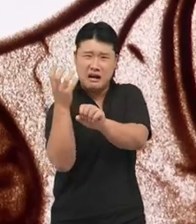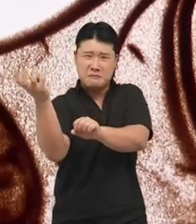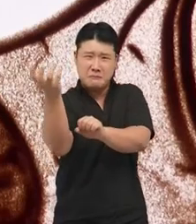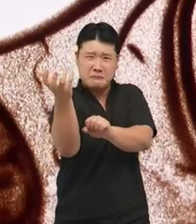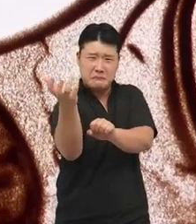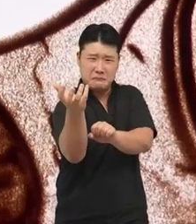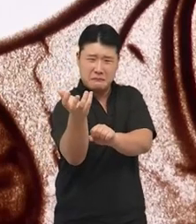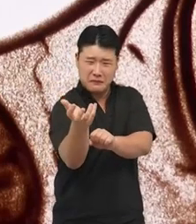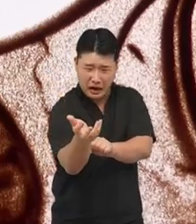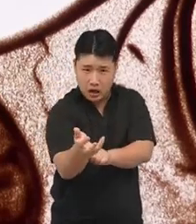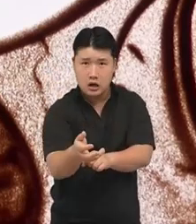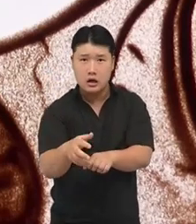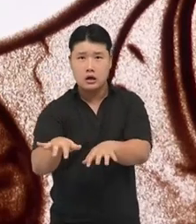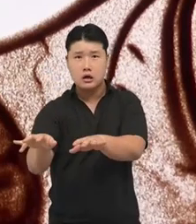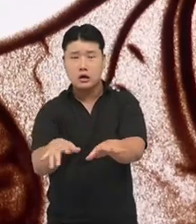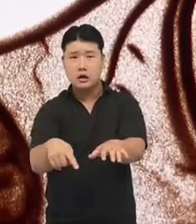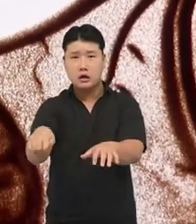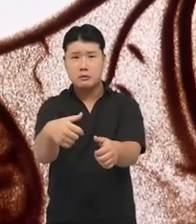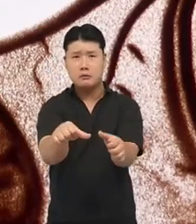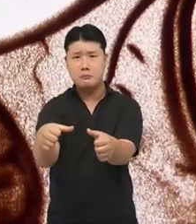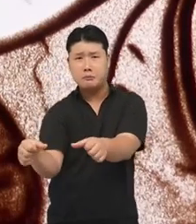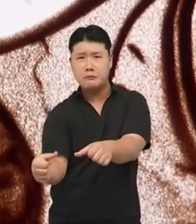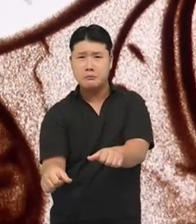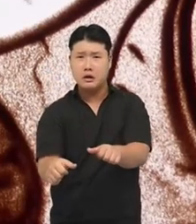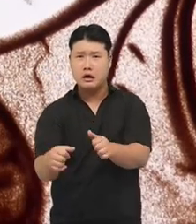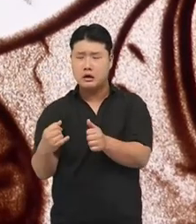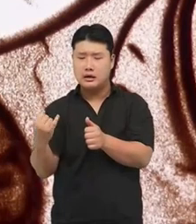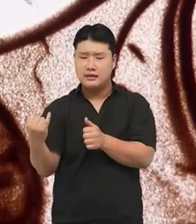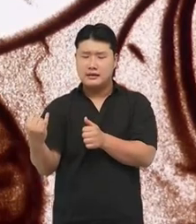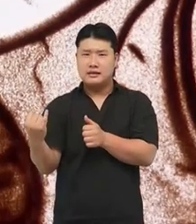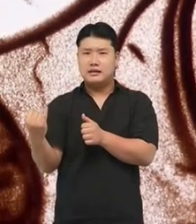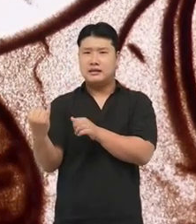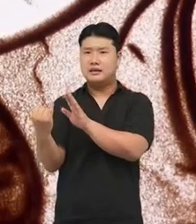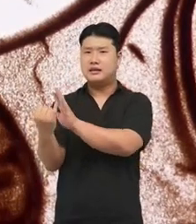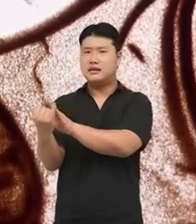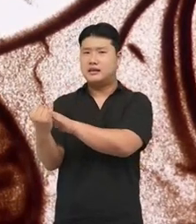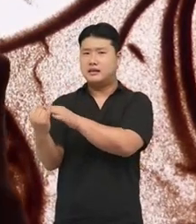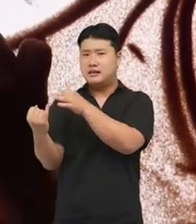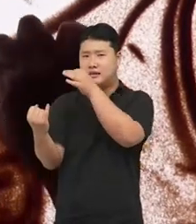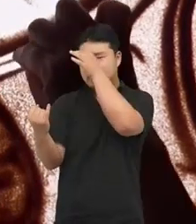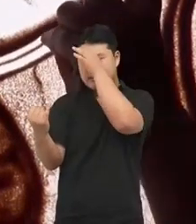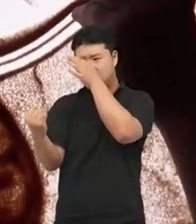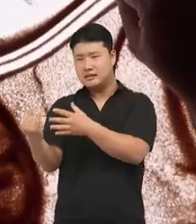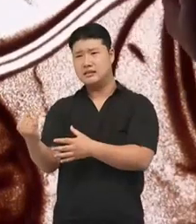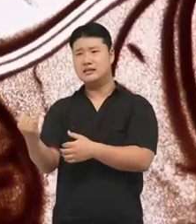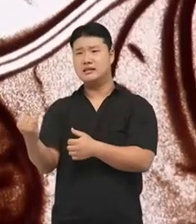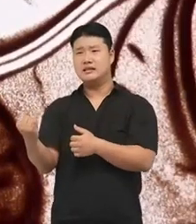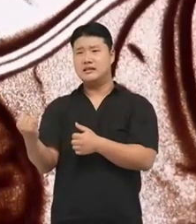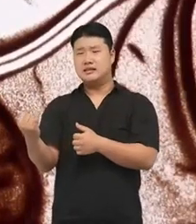있었어요. 에피, 정말 미안하오. 조심해서 가져오려고 했는데 너무 망가져